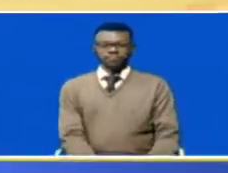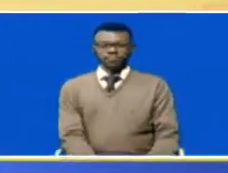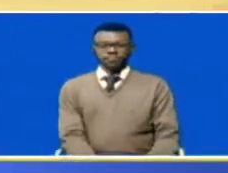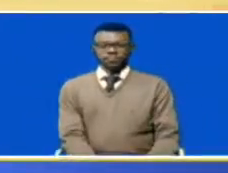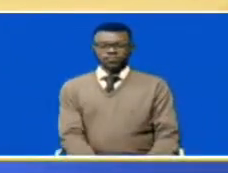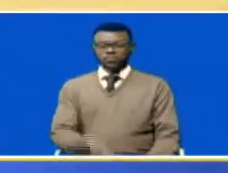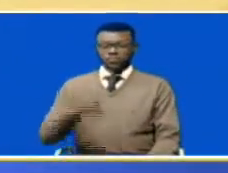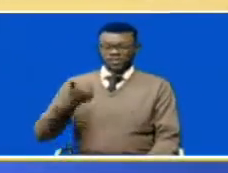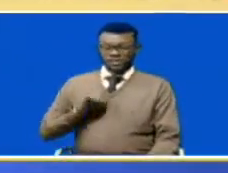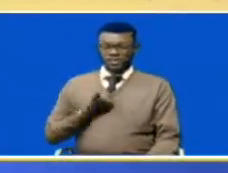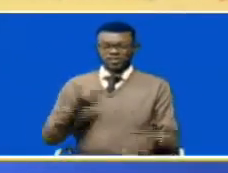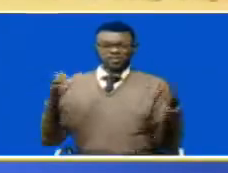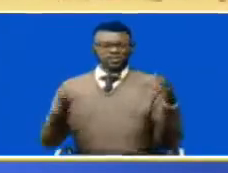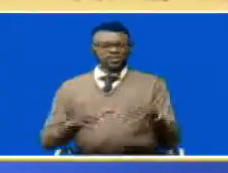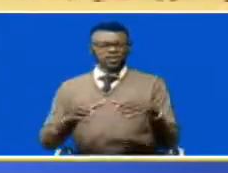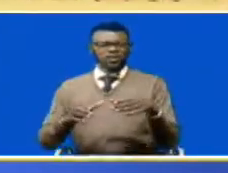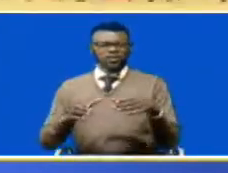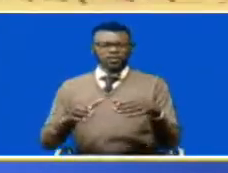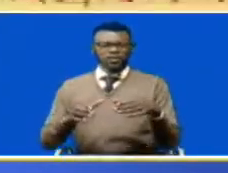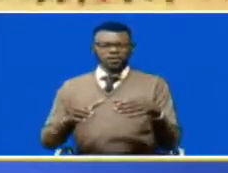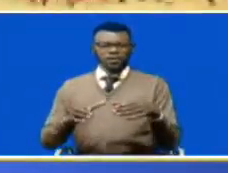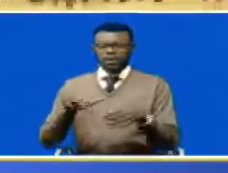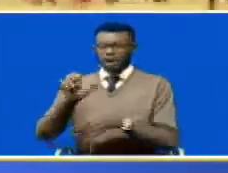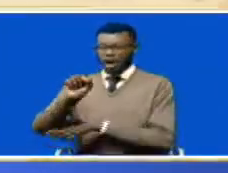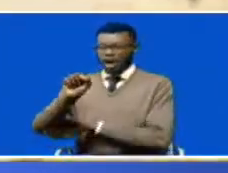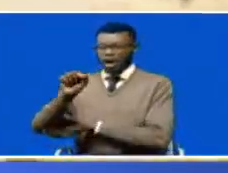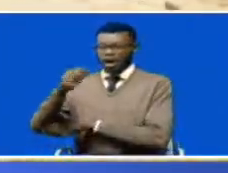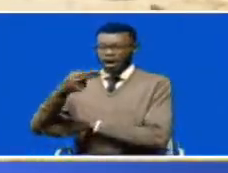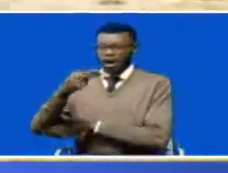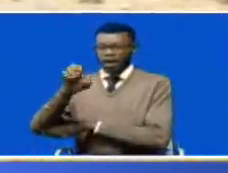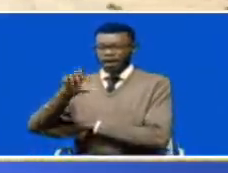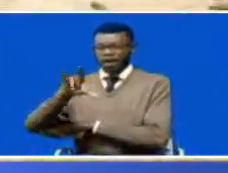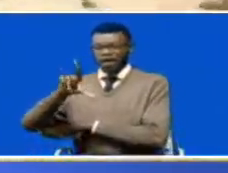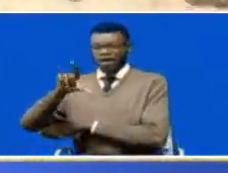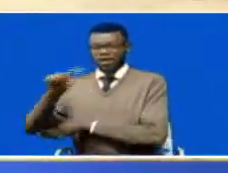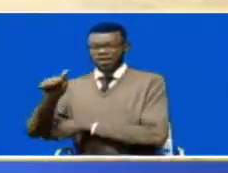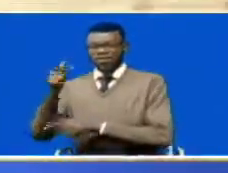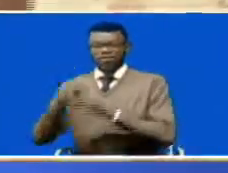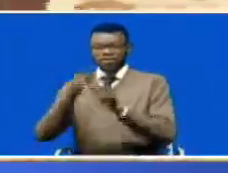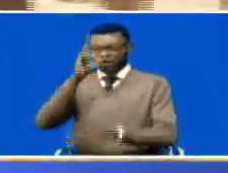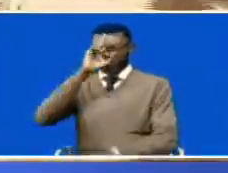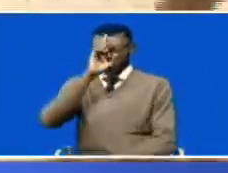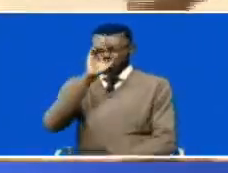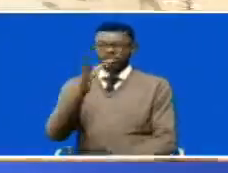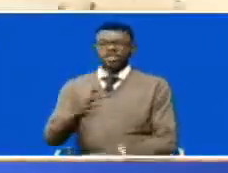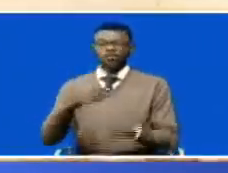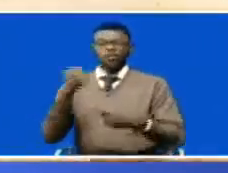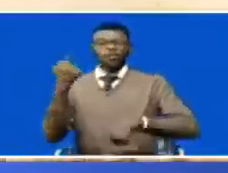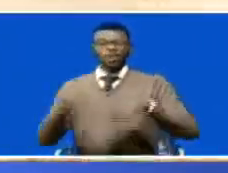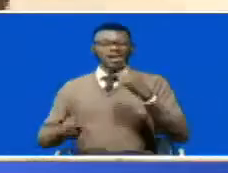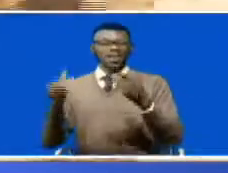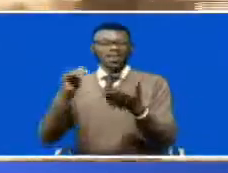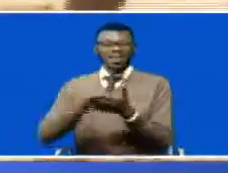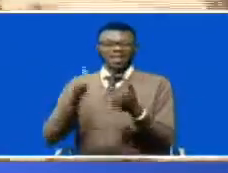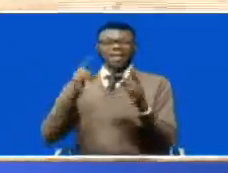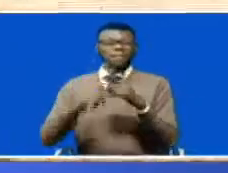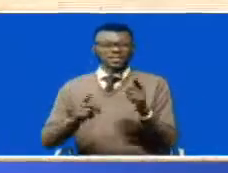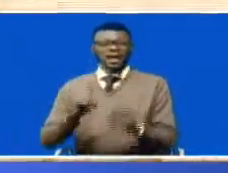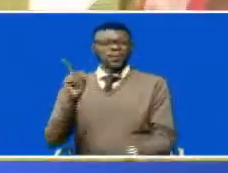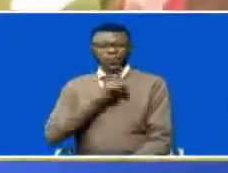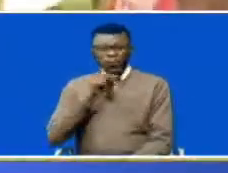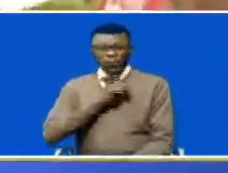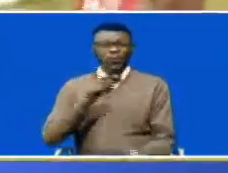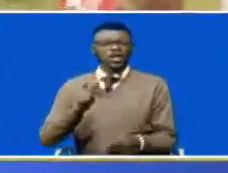Kwenye mbio za wanawake, bingwa mtetezi Sheila Chelagat wa idara ya polisi alifanikiwa kutetea taji lake licha ushindani